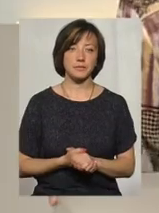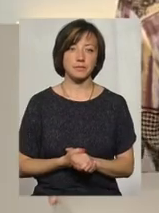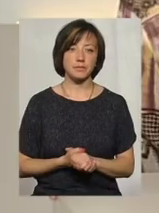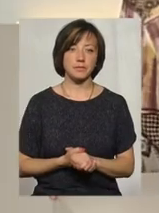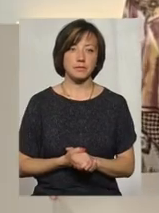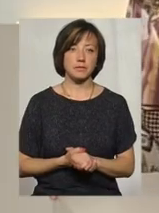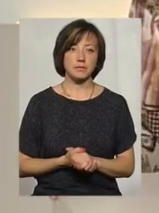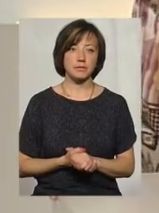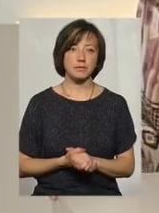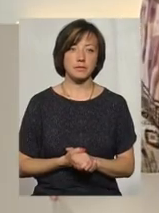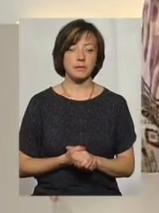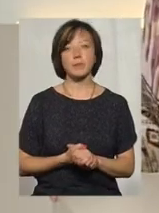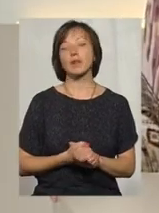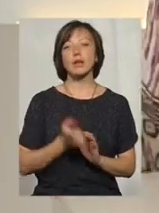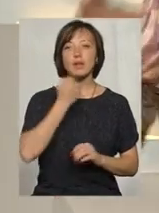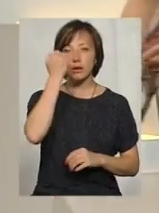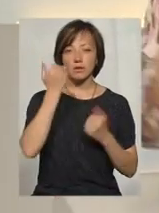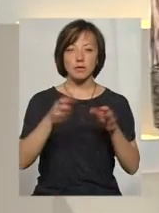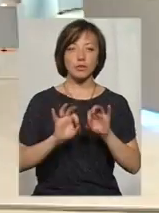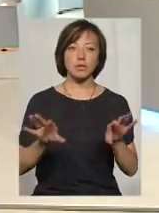Дякую за ваш коментар. Власне,